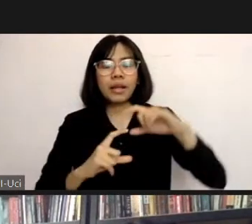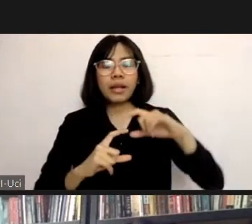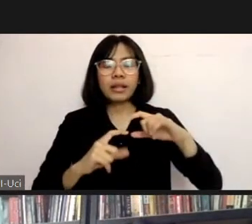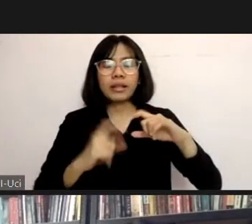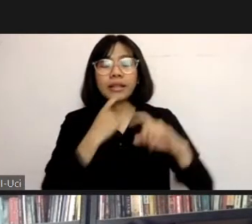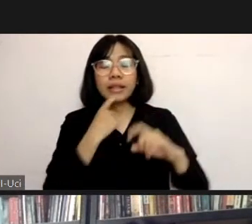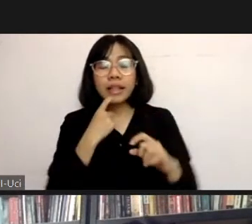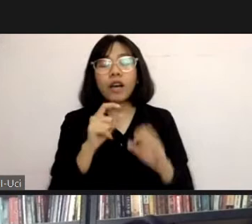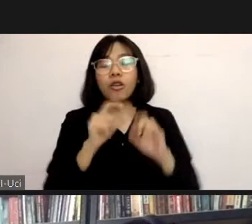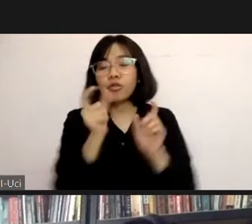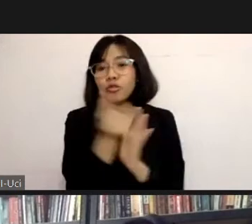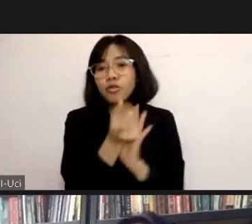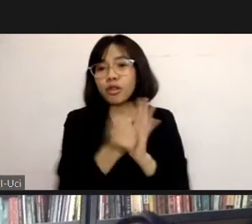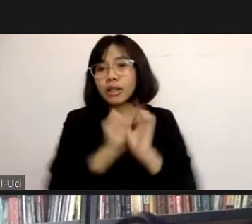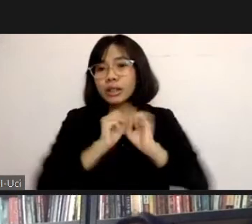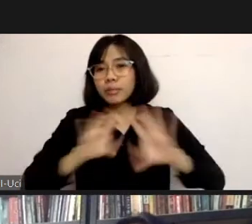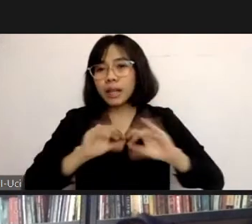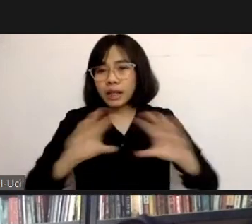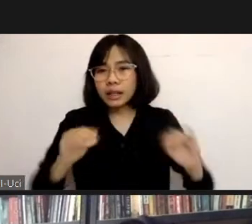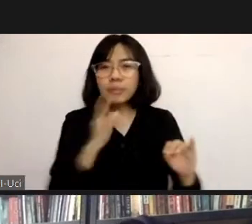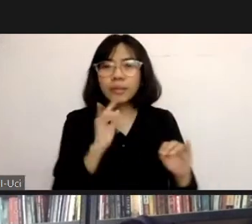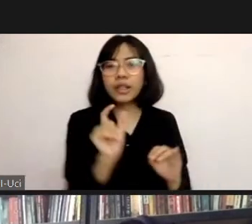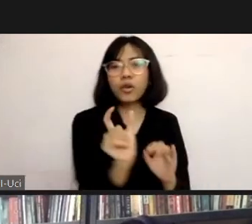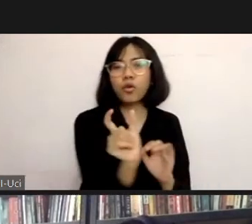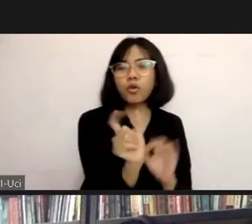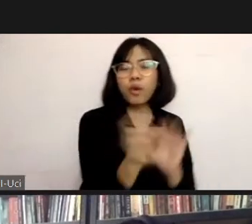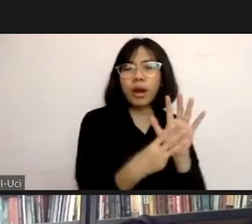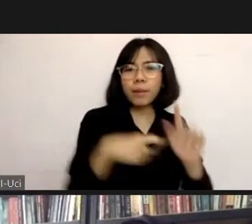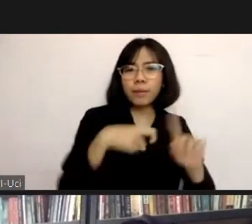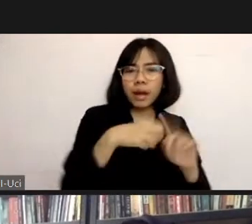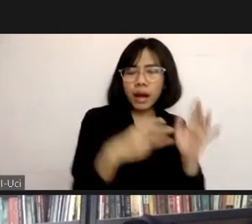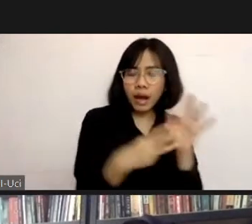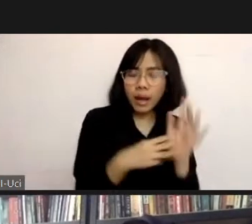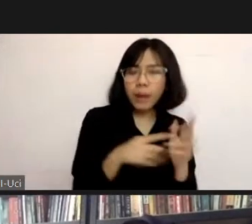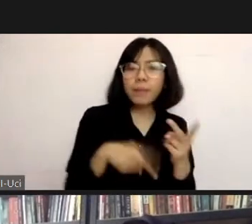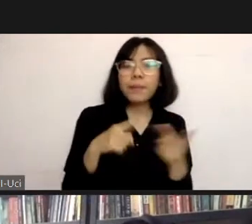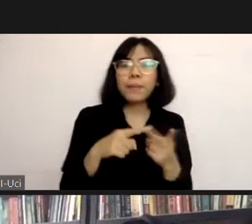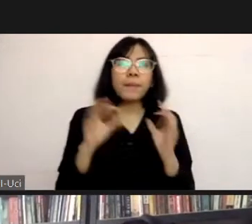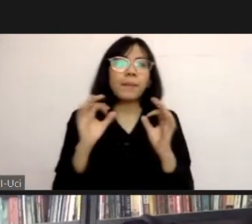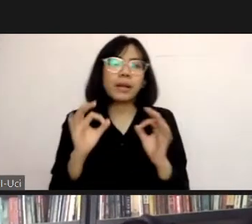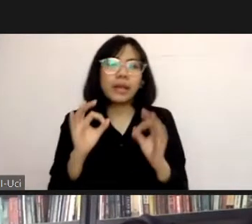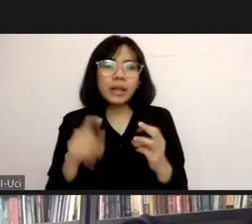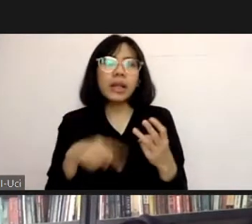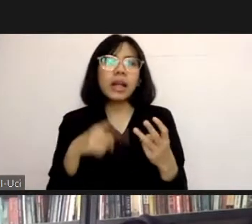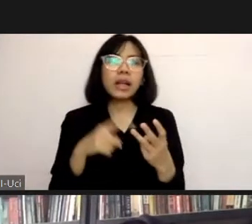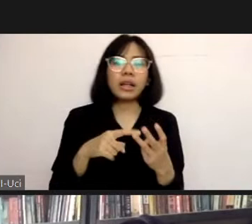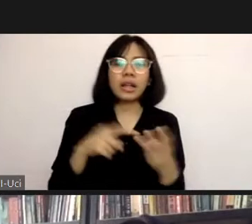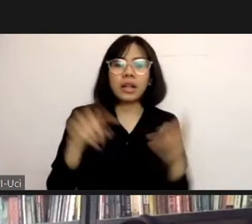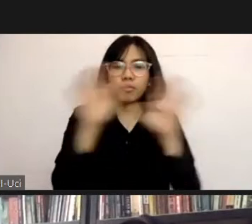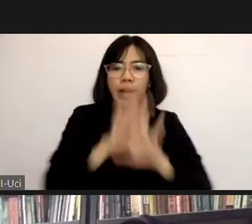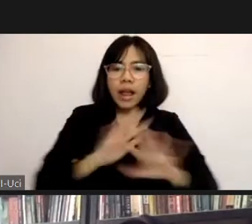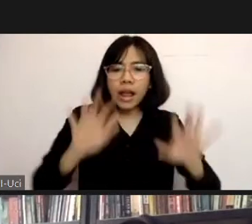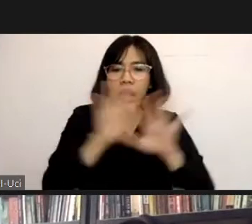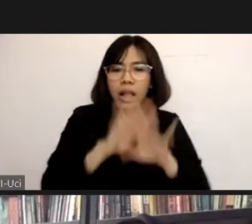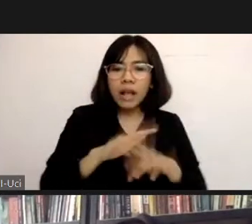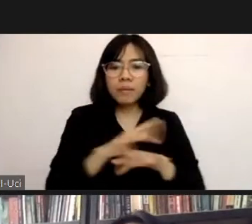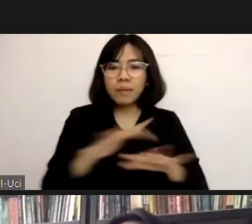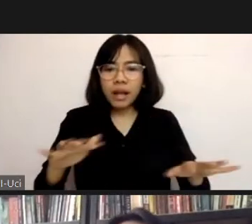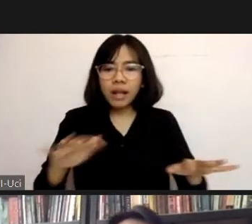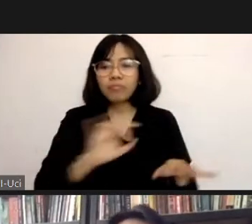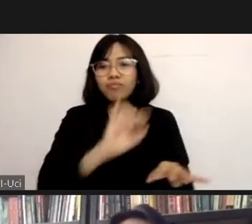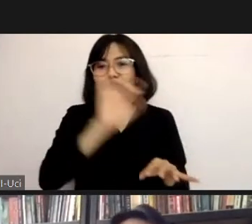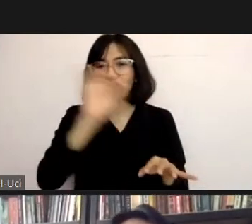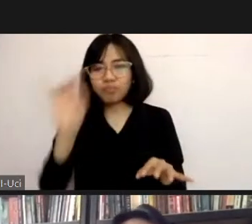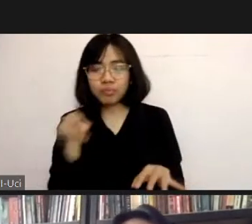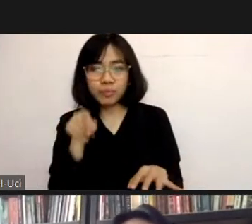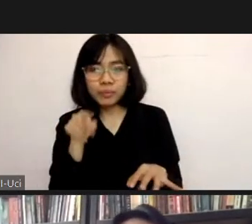UMKM, pendidikan, sumber daya alam, kelautan dan perikanan, ketenagakerjaan, dan lain-lain. Kami juga telah menerbitkan